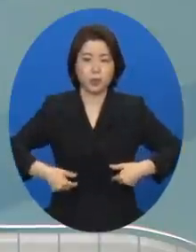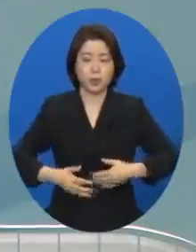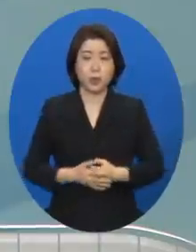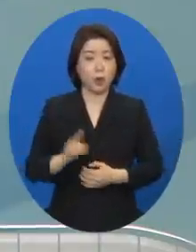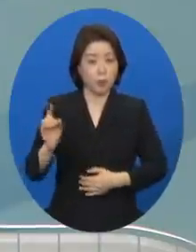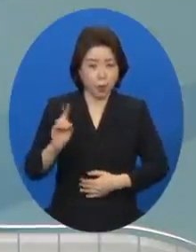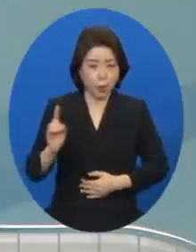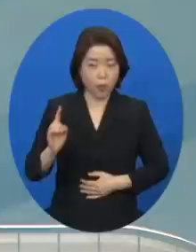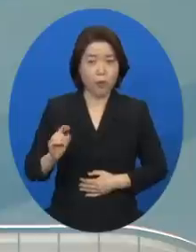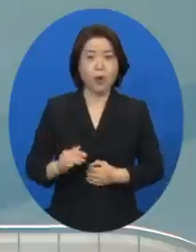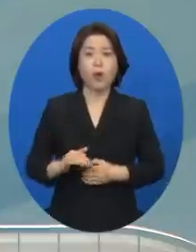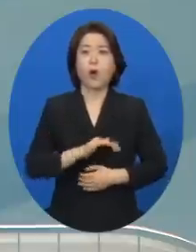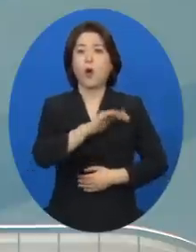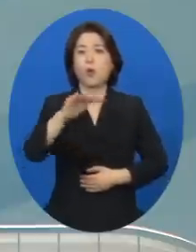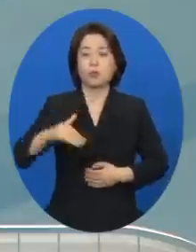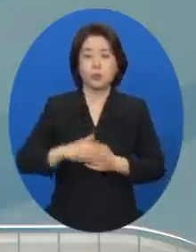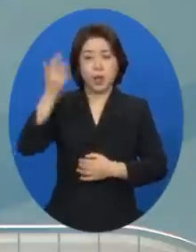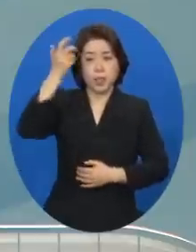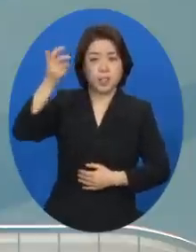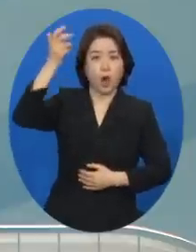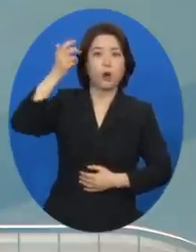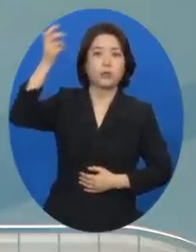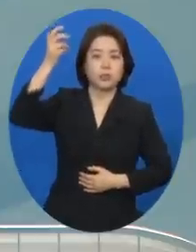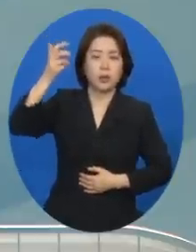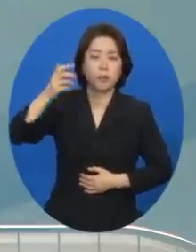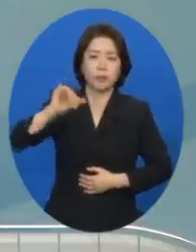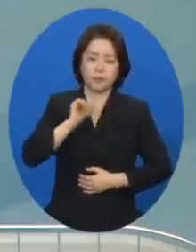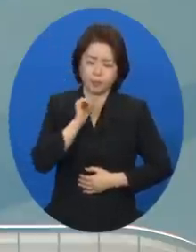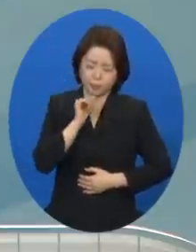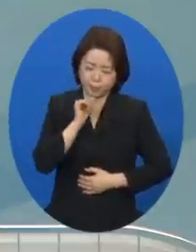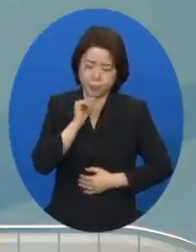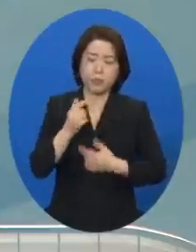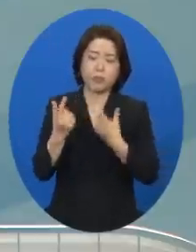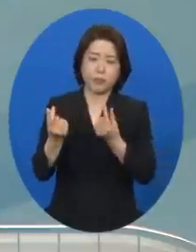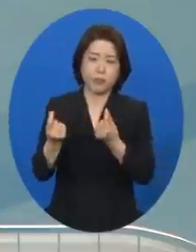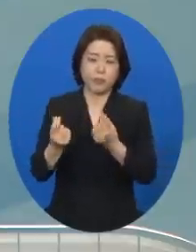그것은 우리 영적인 0 핍니다